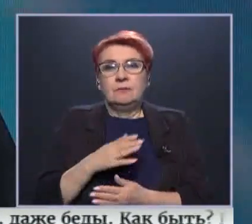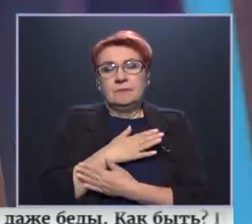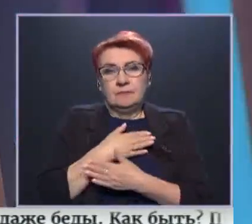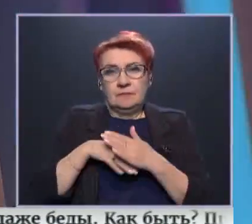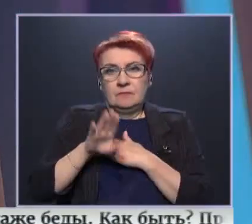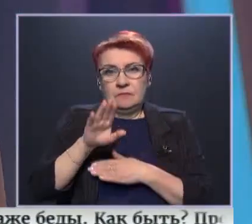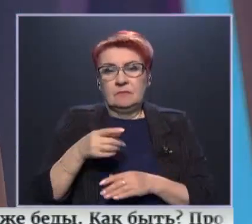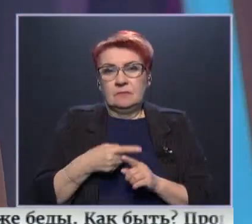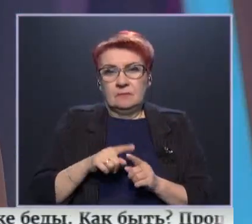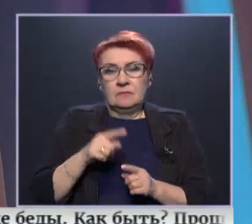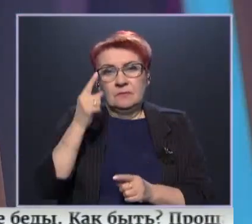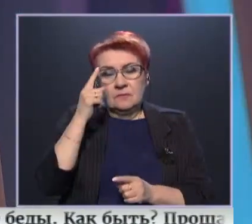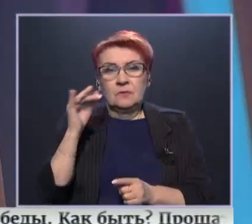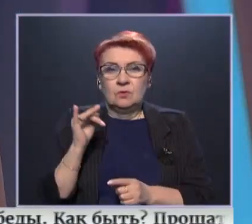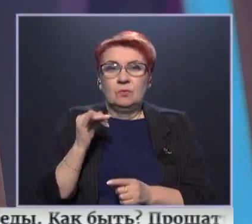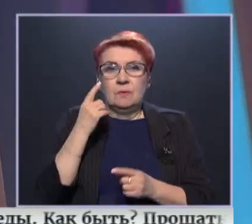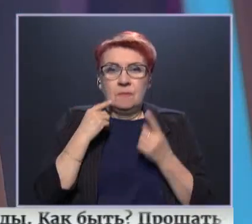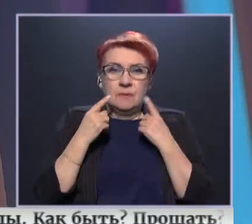врежу,